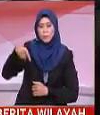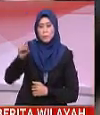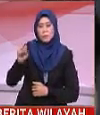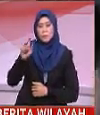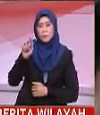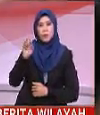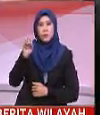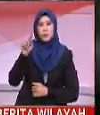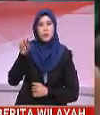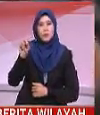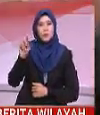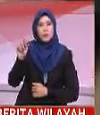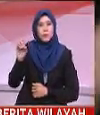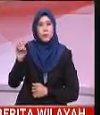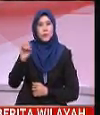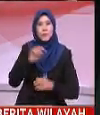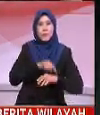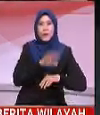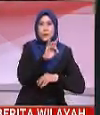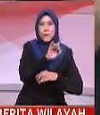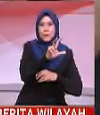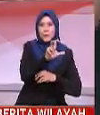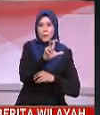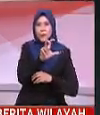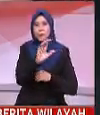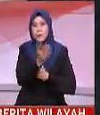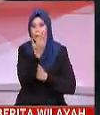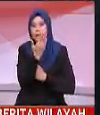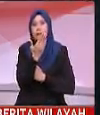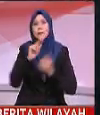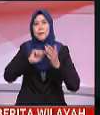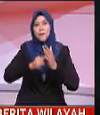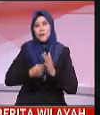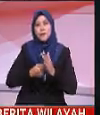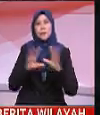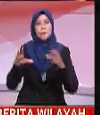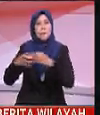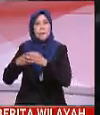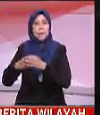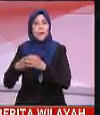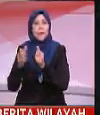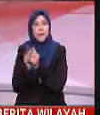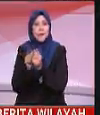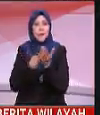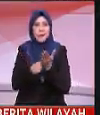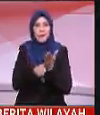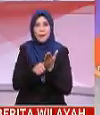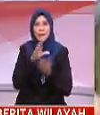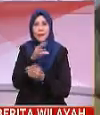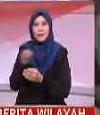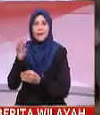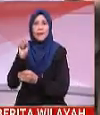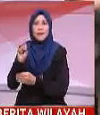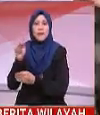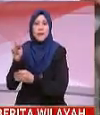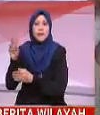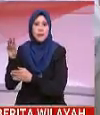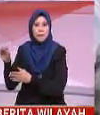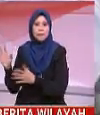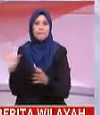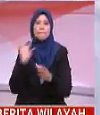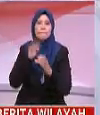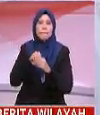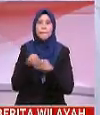bermula 8.30 pagi hingga 10 pagi tadi disertai Agensi Antidadah Kebangsaan dan Suruhanjaya Komunikasi Multimedia Malaysia.